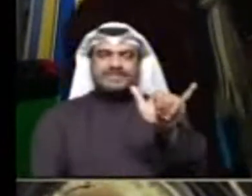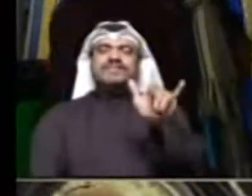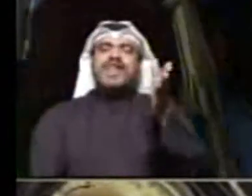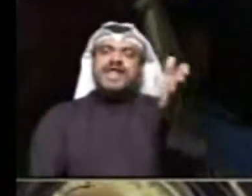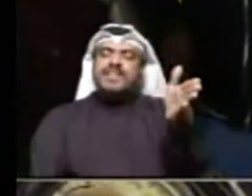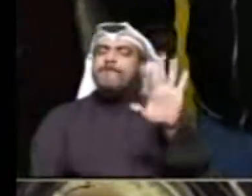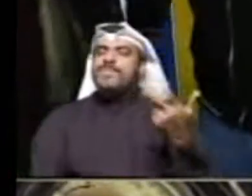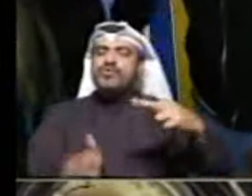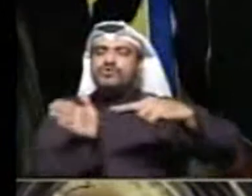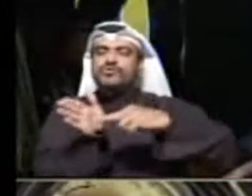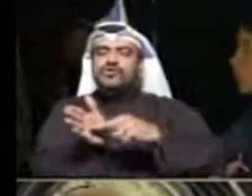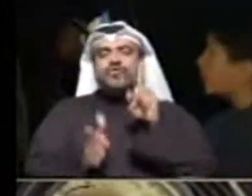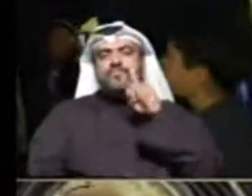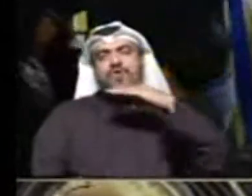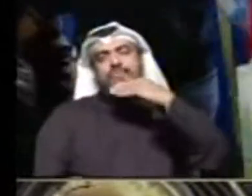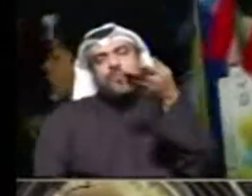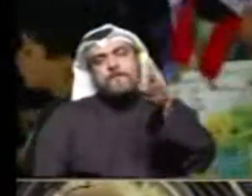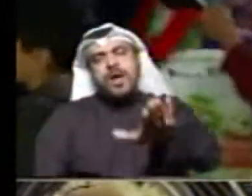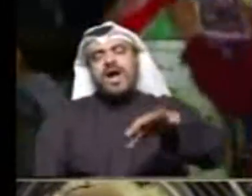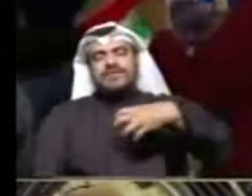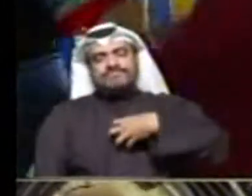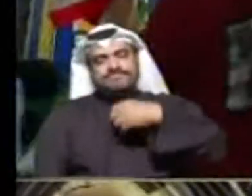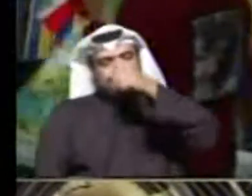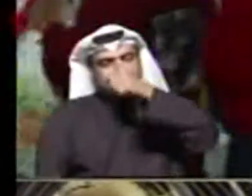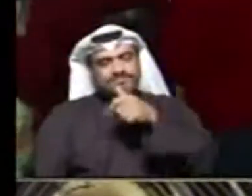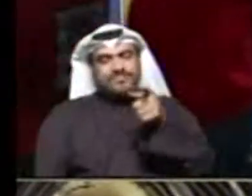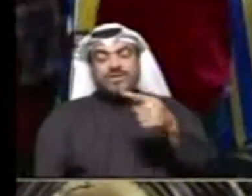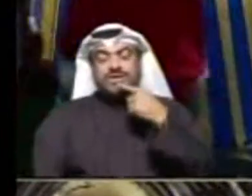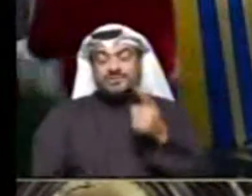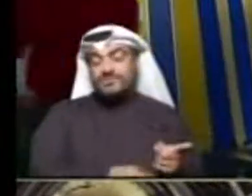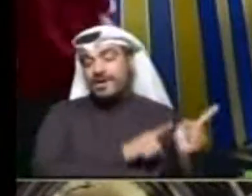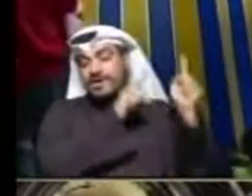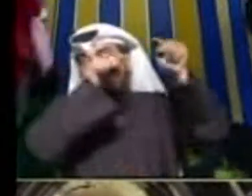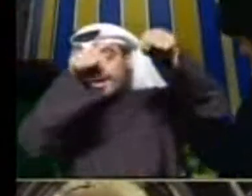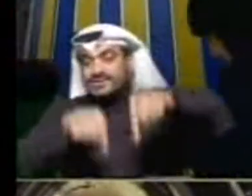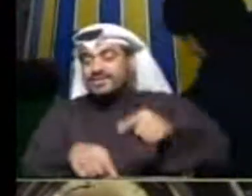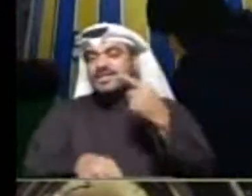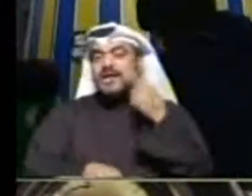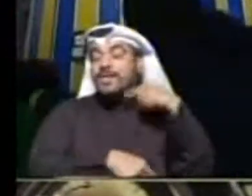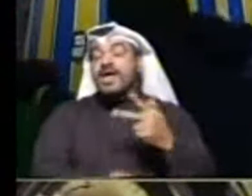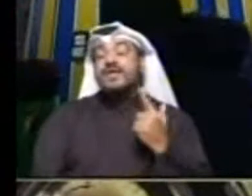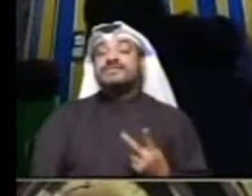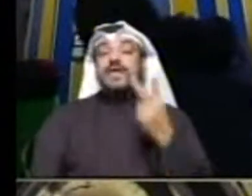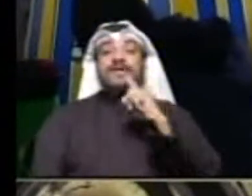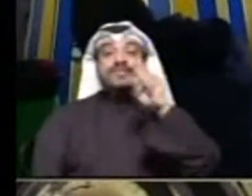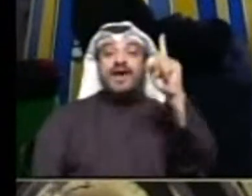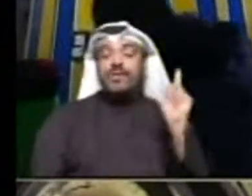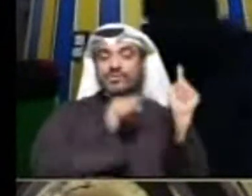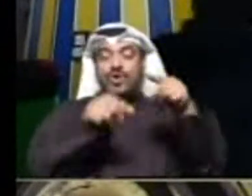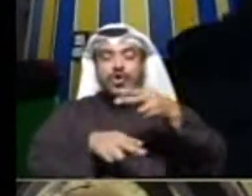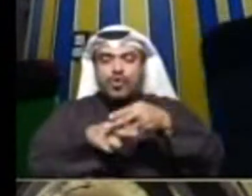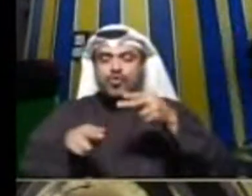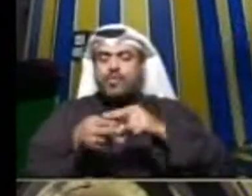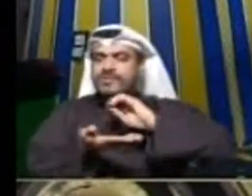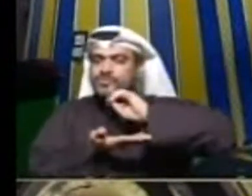نحن نتحدث منذ بداية الأزمة السورية عام 2011، ودولة الكويت تقدم بشكل مستمر